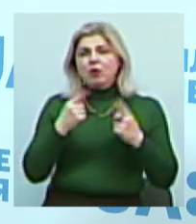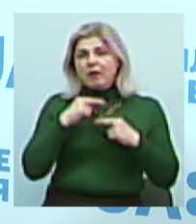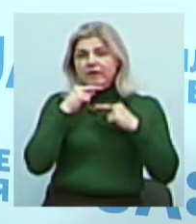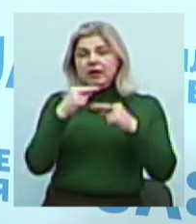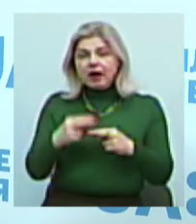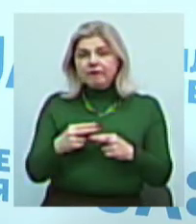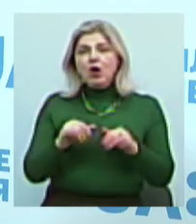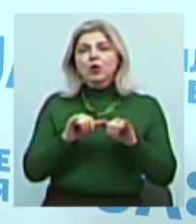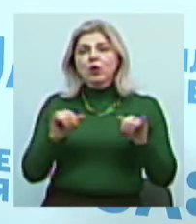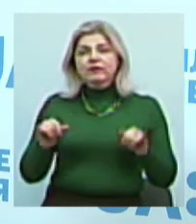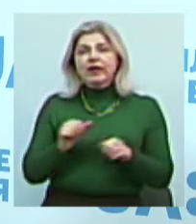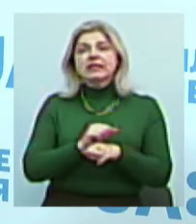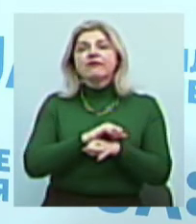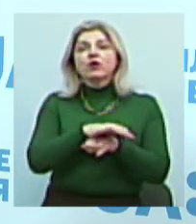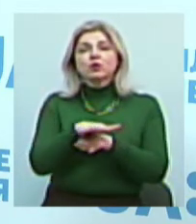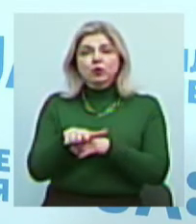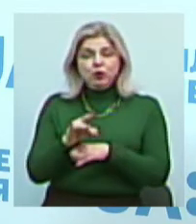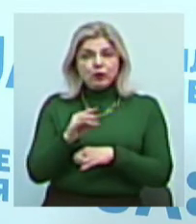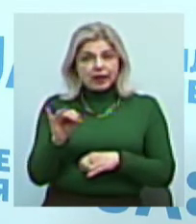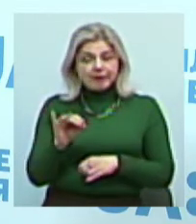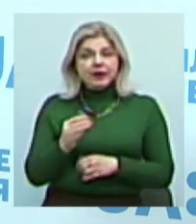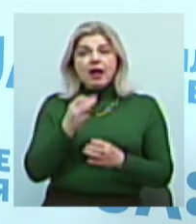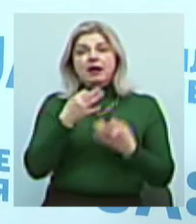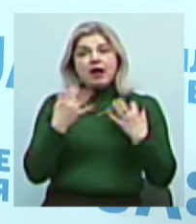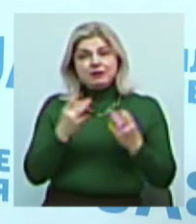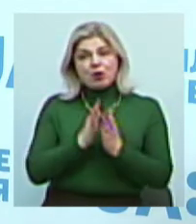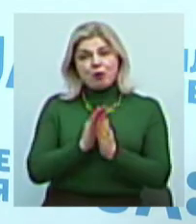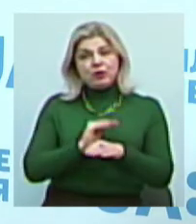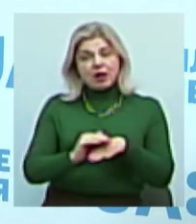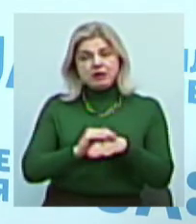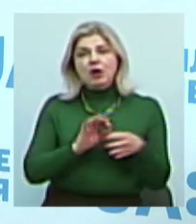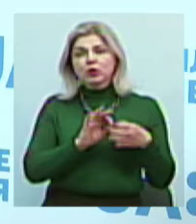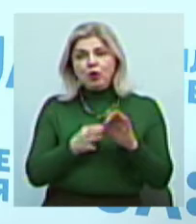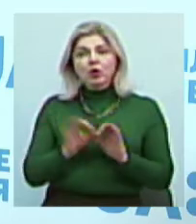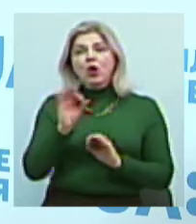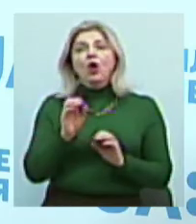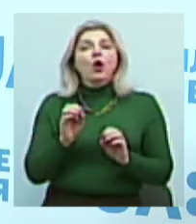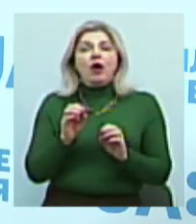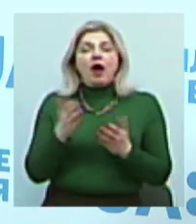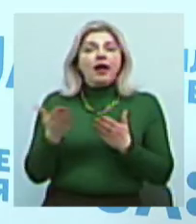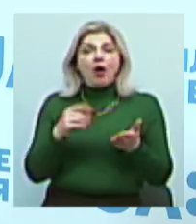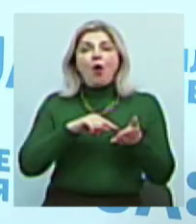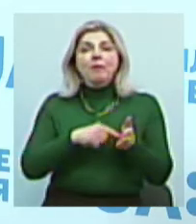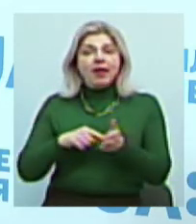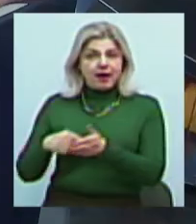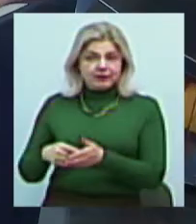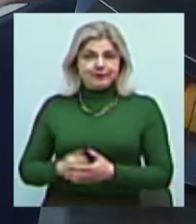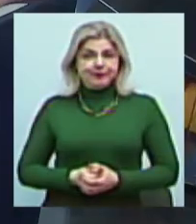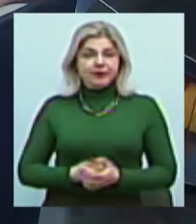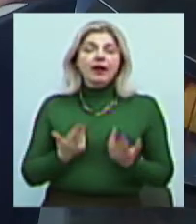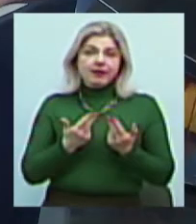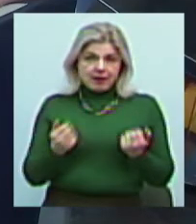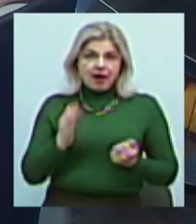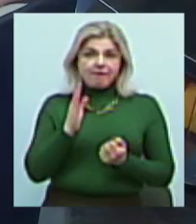приділяється розвитку інфраструктури. Розкажіть, будь ласка, докладніше, про які саме об'єкти йдеться. Да, в даному